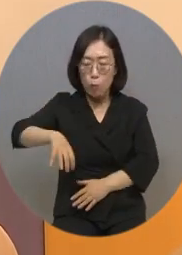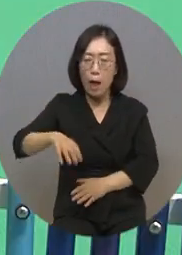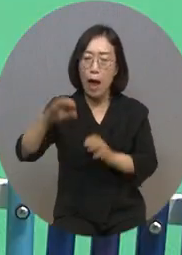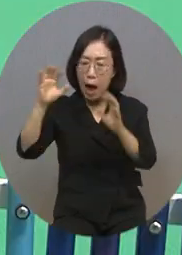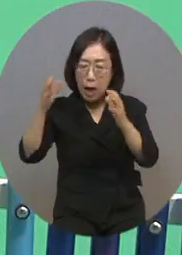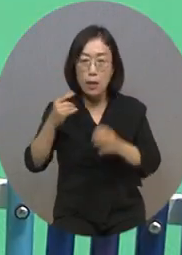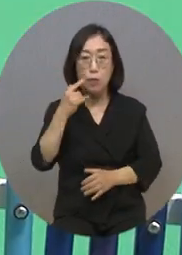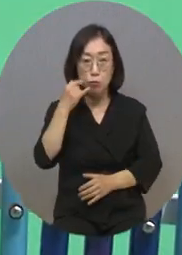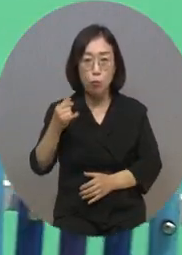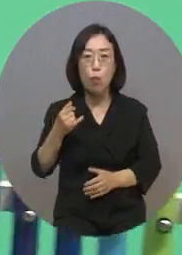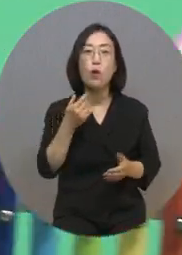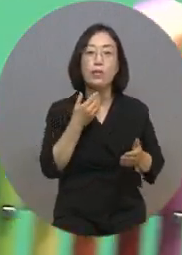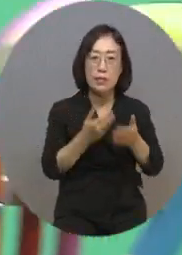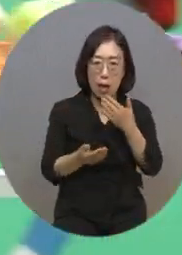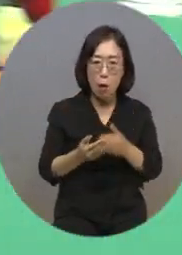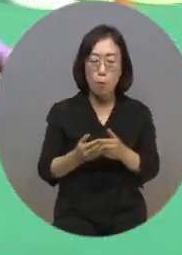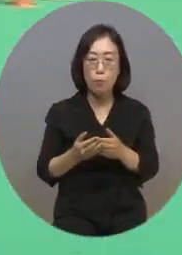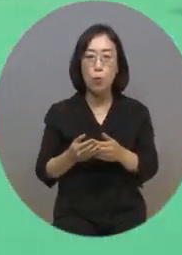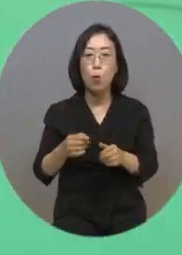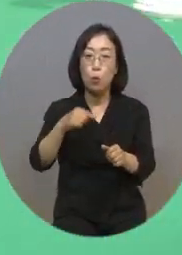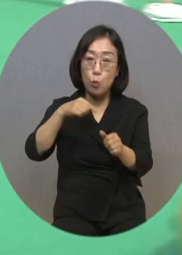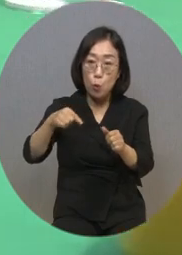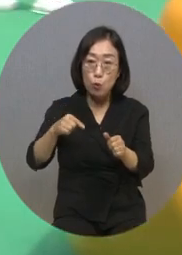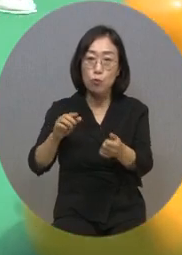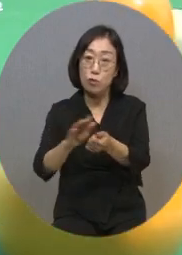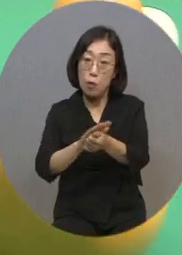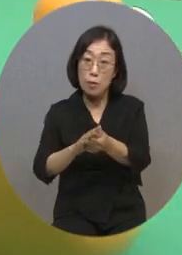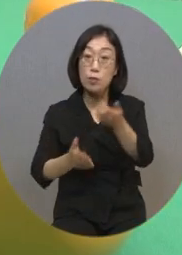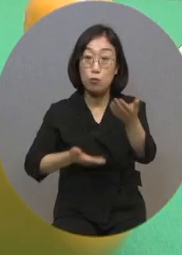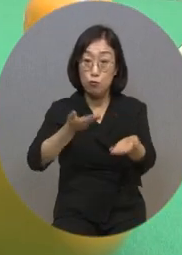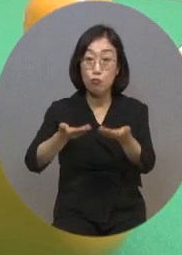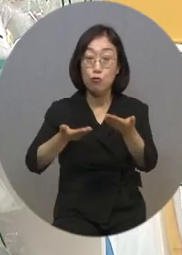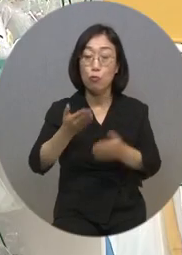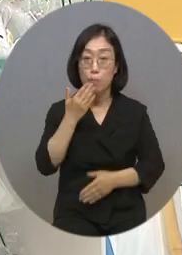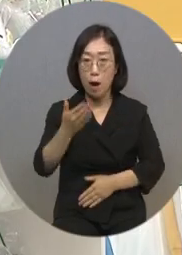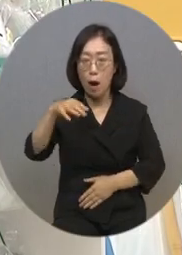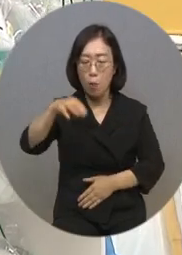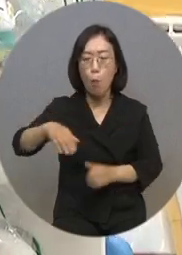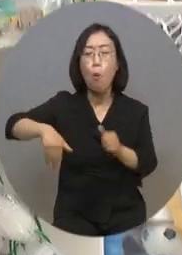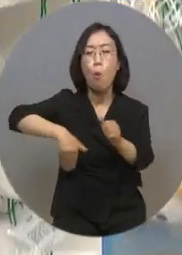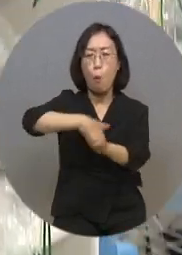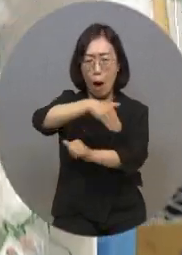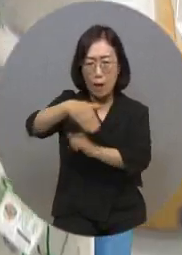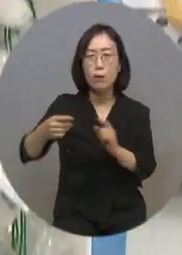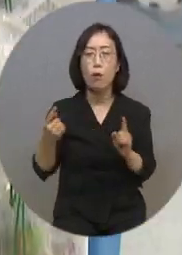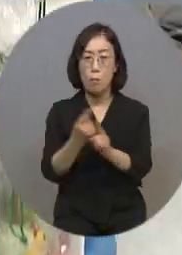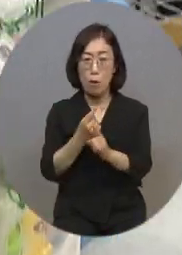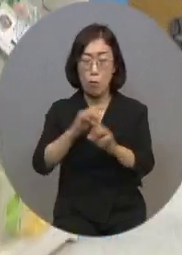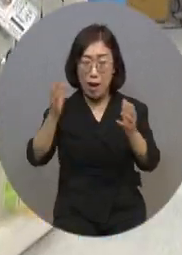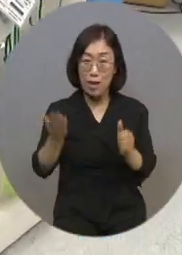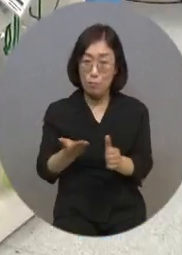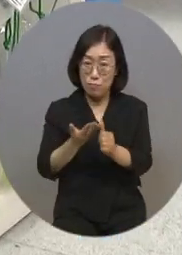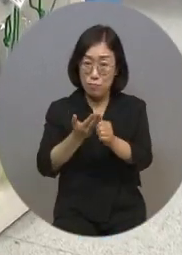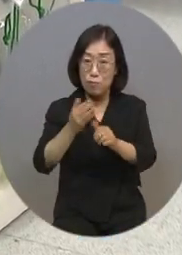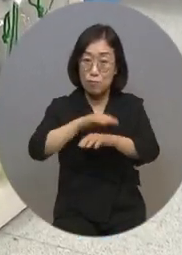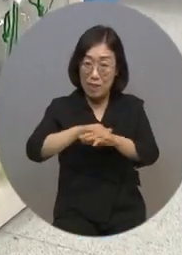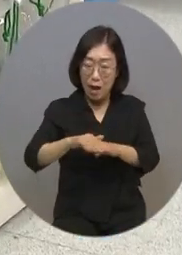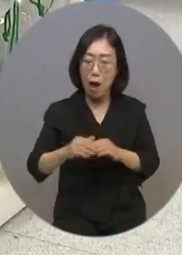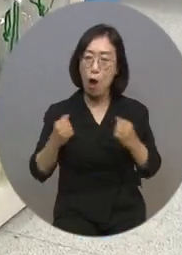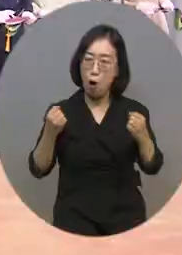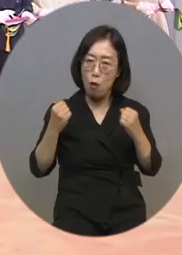도이와 체험 교육 서비스를 제공하고 보육 격차 해소와 지역 육가 환경 개선으로 영유아들이 건강하게